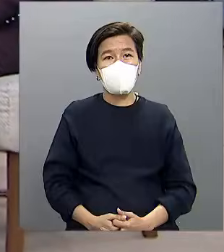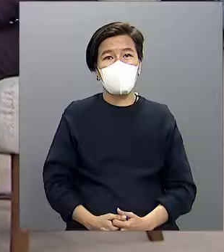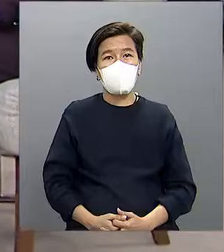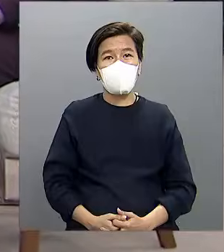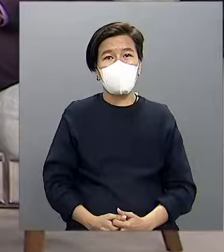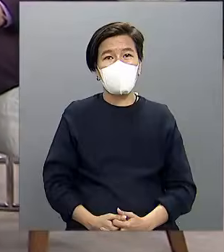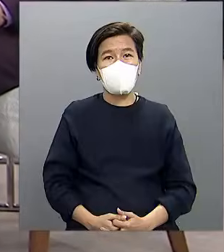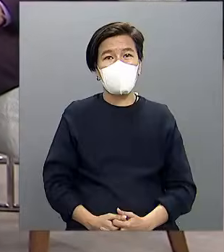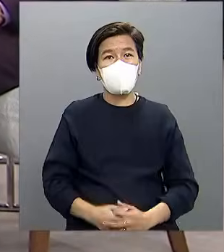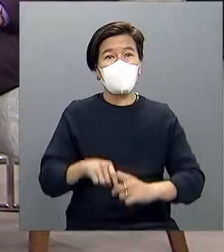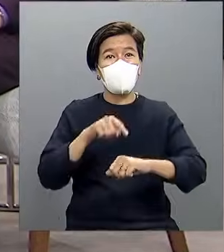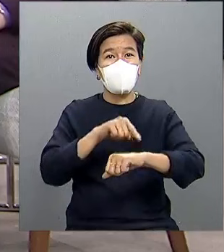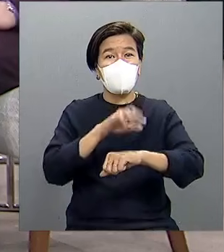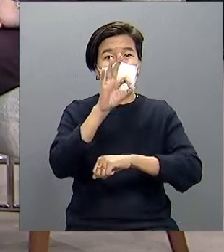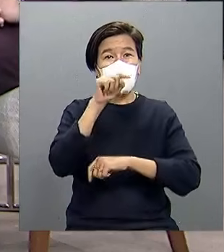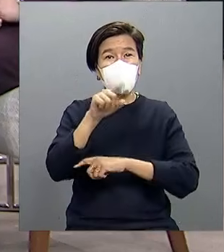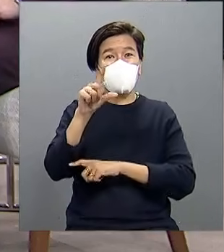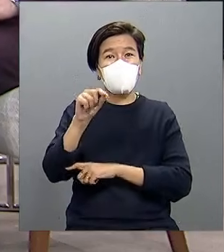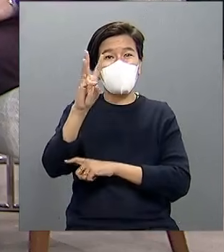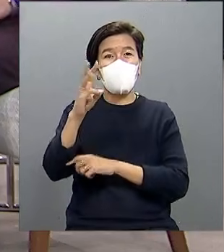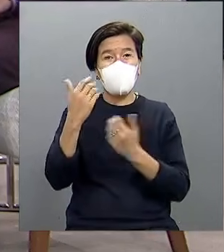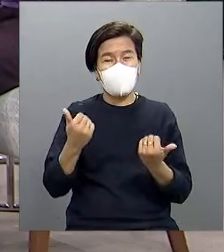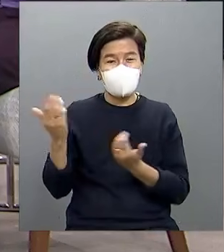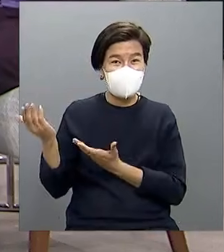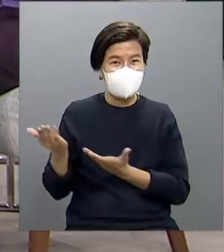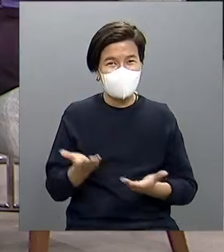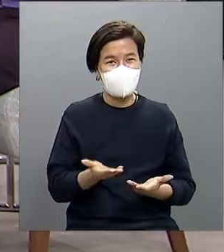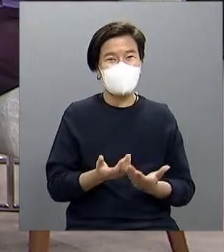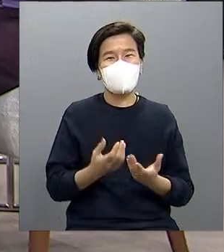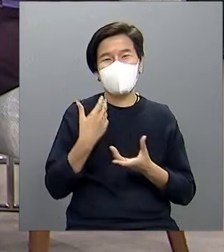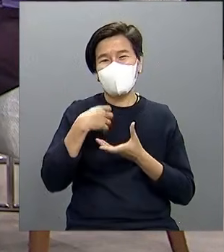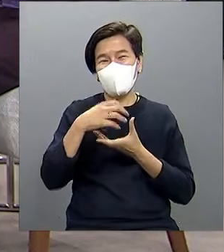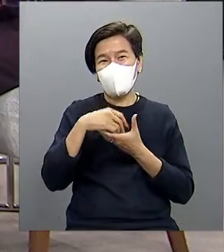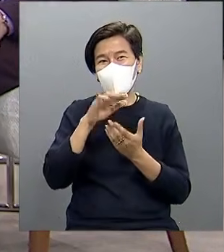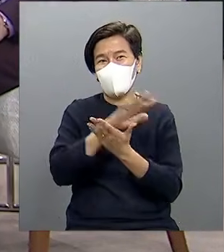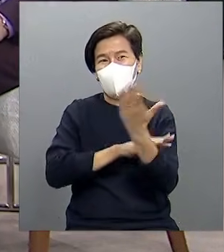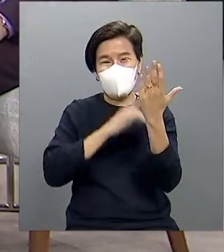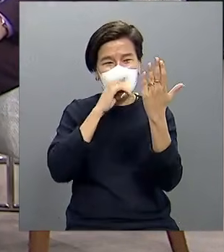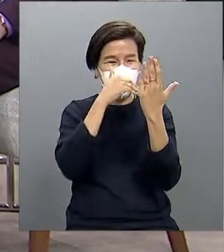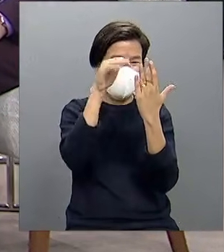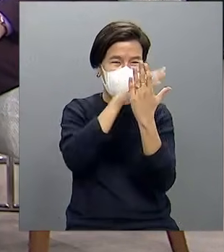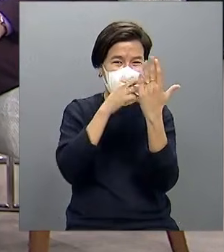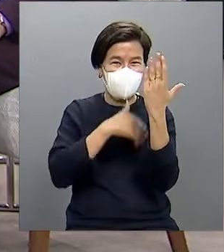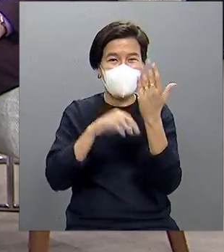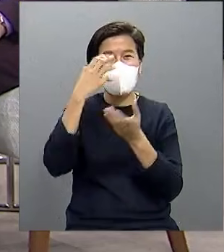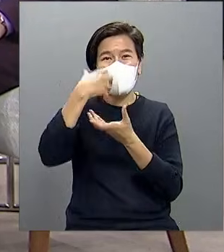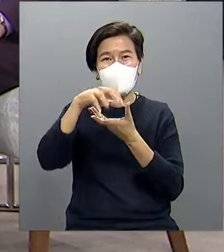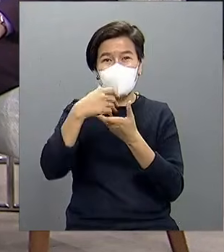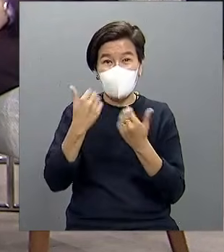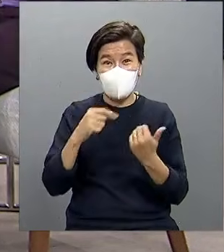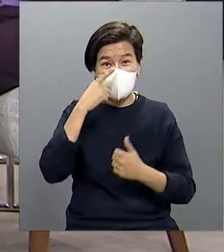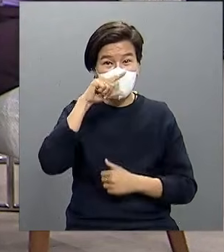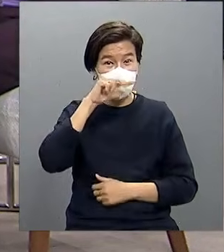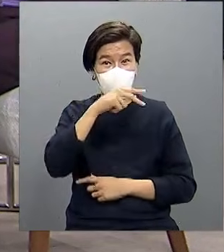9:26 น.คุณผู้ชมอยู่กับสีสันวาไรตี้ครับหลากหลายเรื่องราวทั่วไทยพร้อมเสิร์ฟให้คุณผู้ชมผ่านหน้าจอไทย PBS นะครับส่วนใครติดตามผ่านทาง